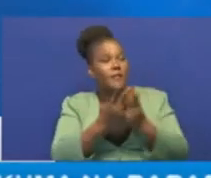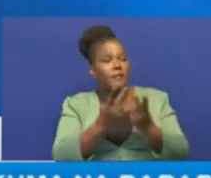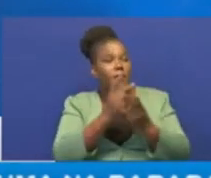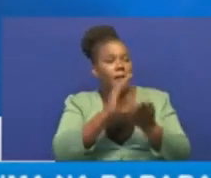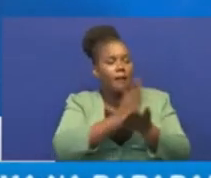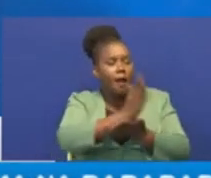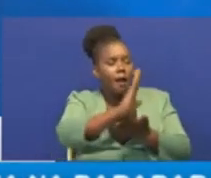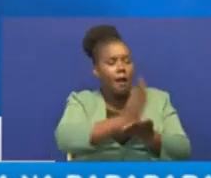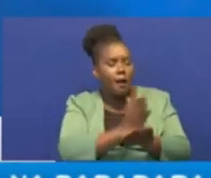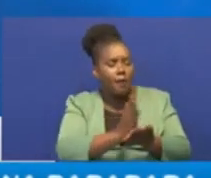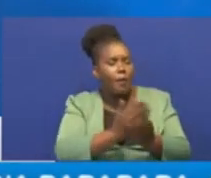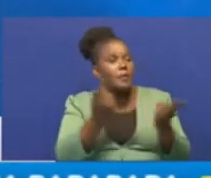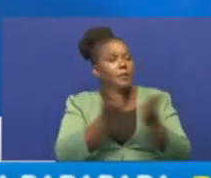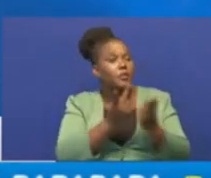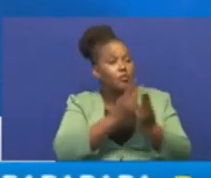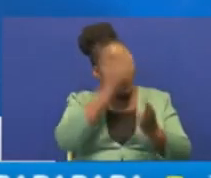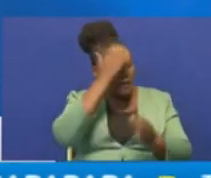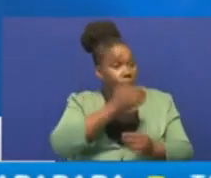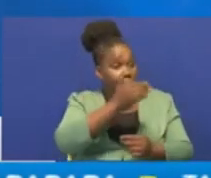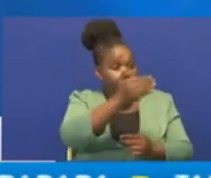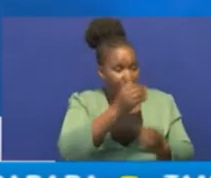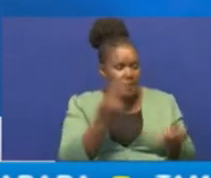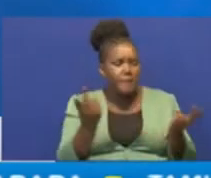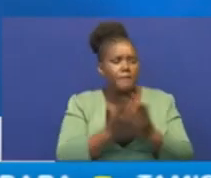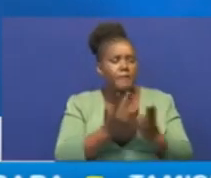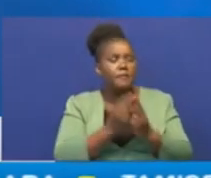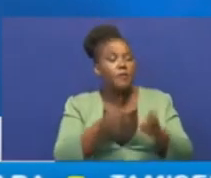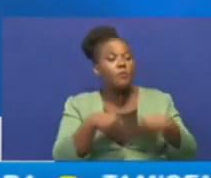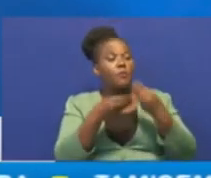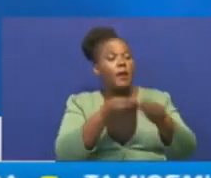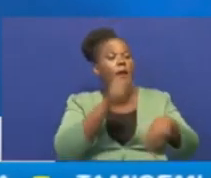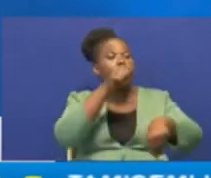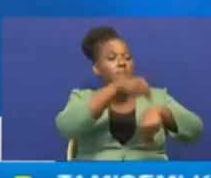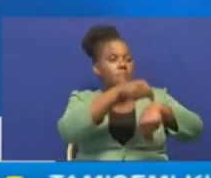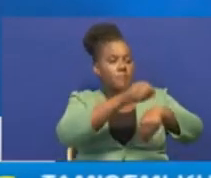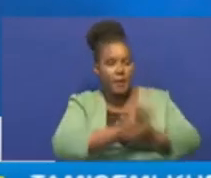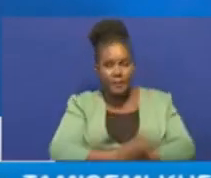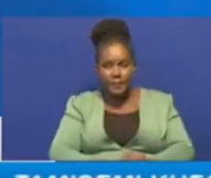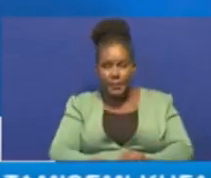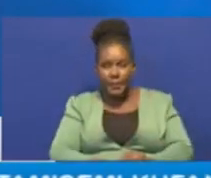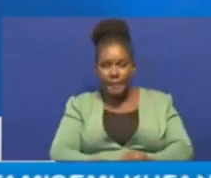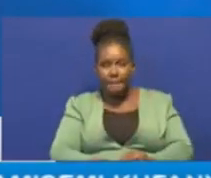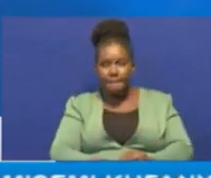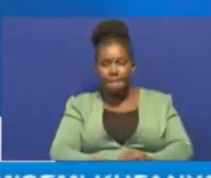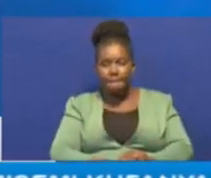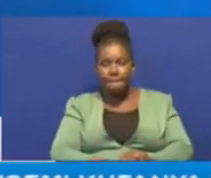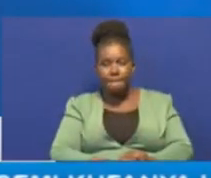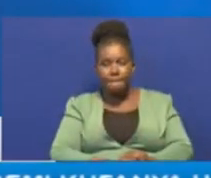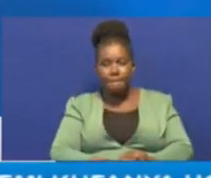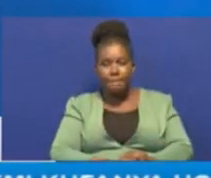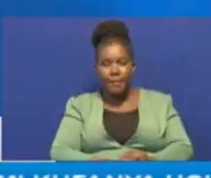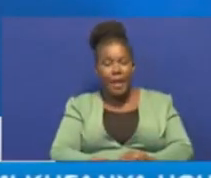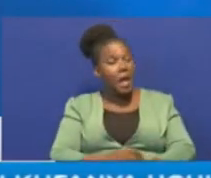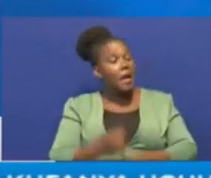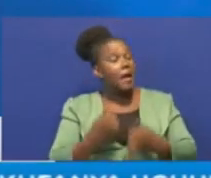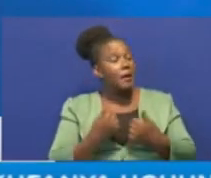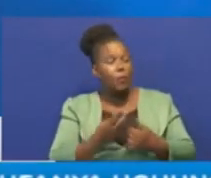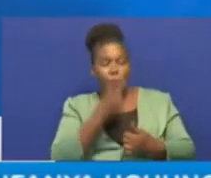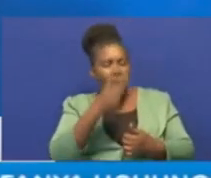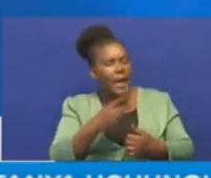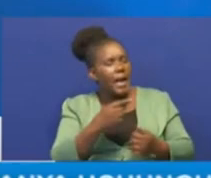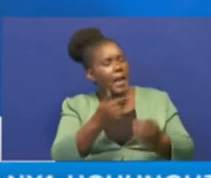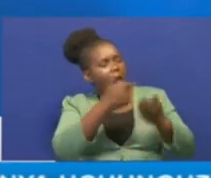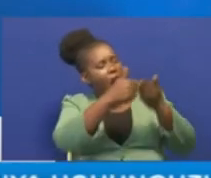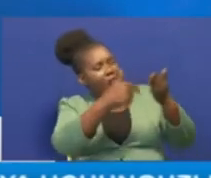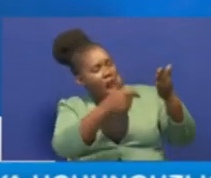Kwa sababu ni vizuri na tutaweza kukamilisha malengo yetu hata kama listi ni ndefu kiasi gani, lakini sio